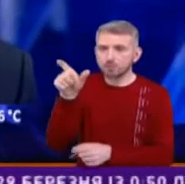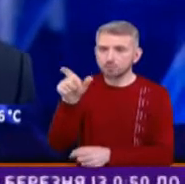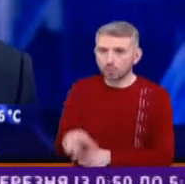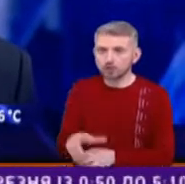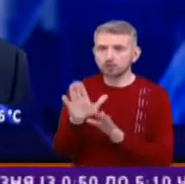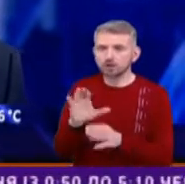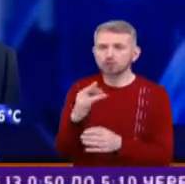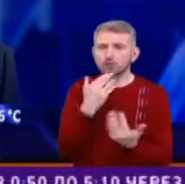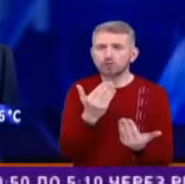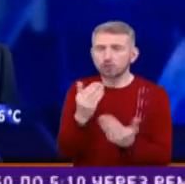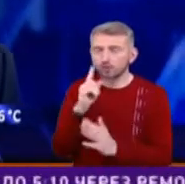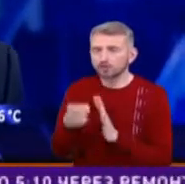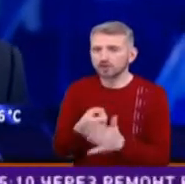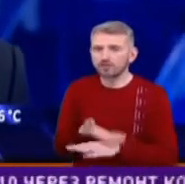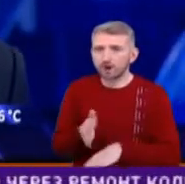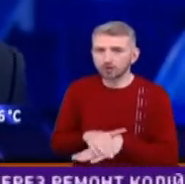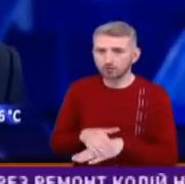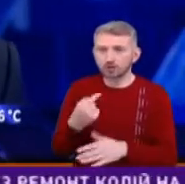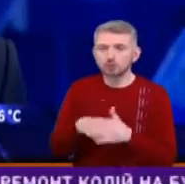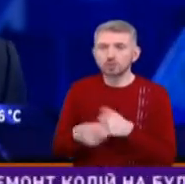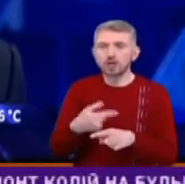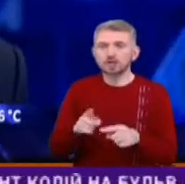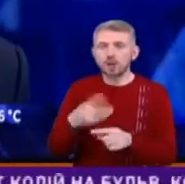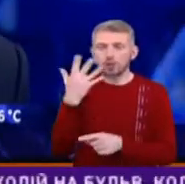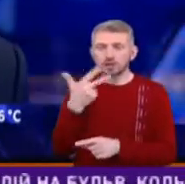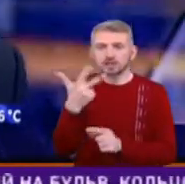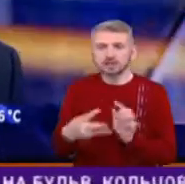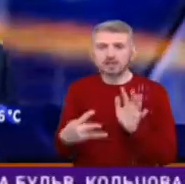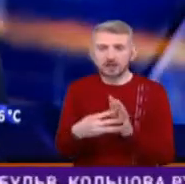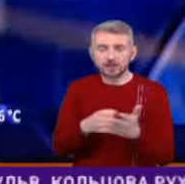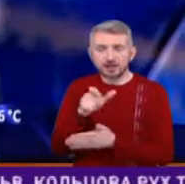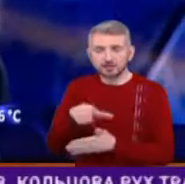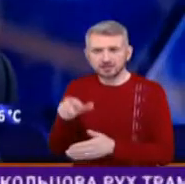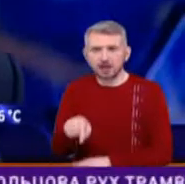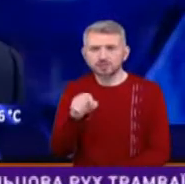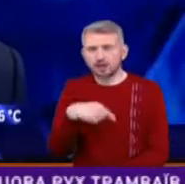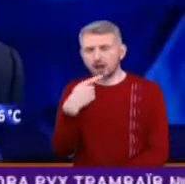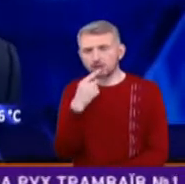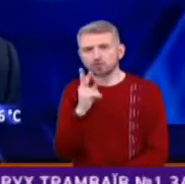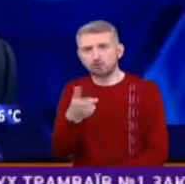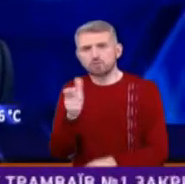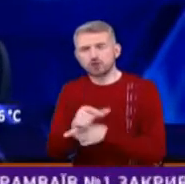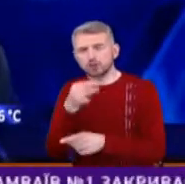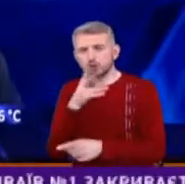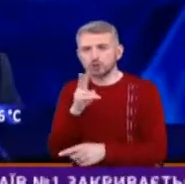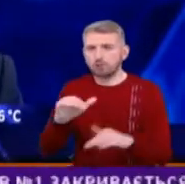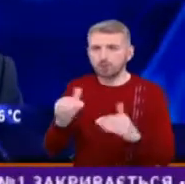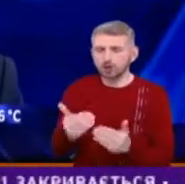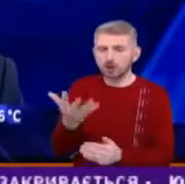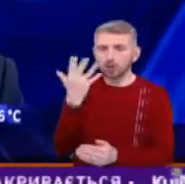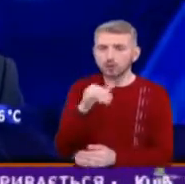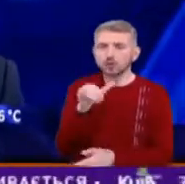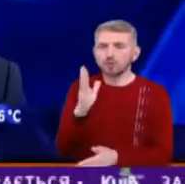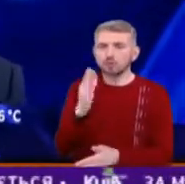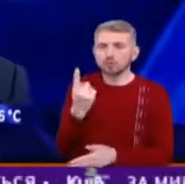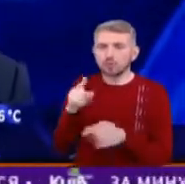лише соціології, визначити важко, тому що, ну, це коли 39 кандидатів, там ти кажеш, там, хто більше подобається, хто менше. А коли в тебе буде